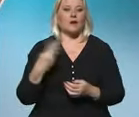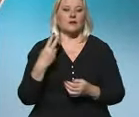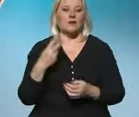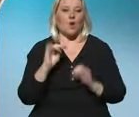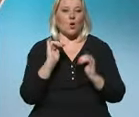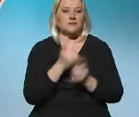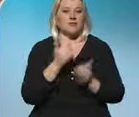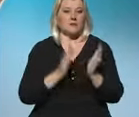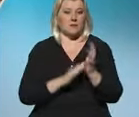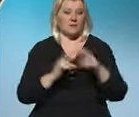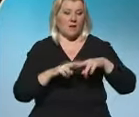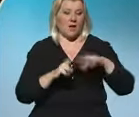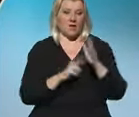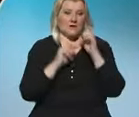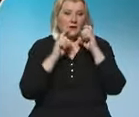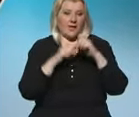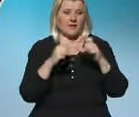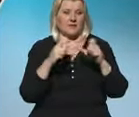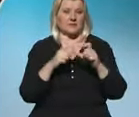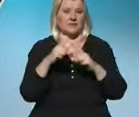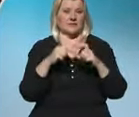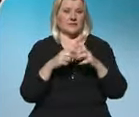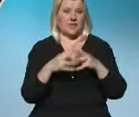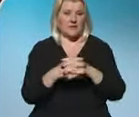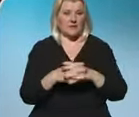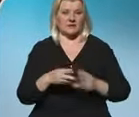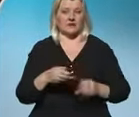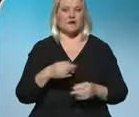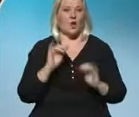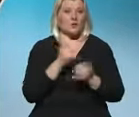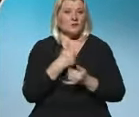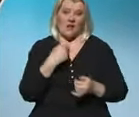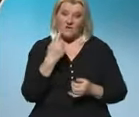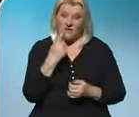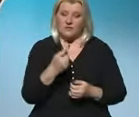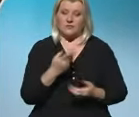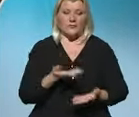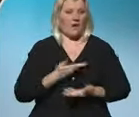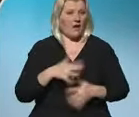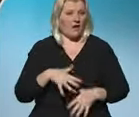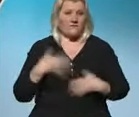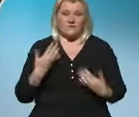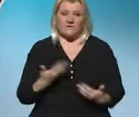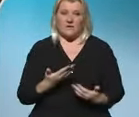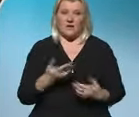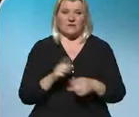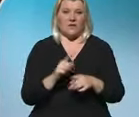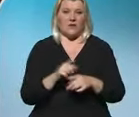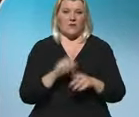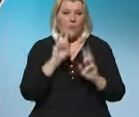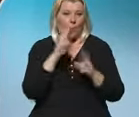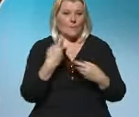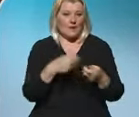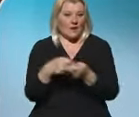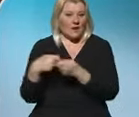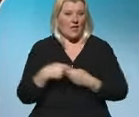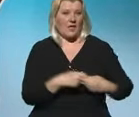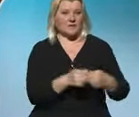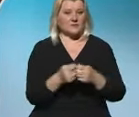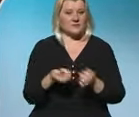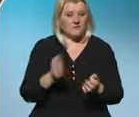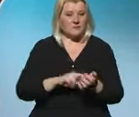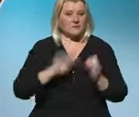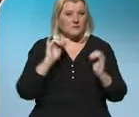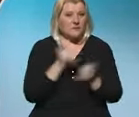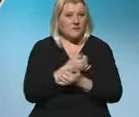Byl to krásný koncert. Já jsem na to koukala včera večer ze záznamu samozřejmě, ale mě to tak dojelo. A vůbec taková ta pospolitost umělců na